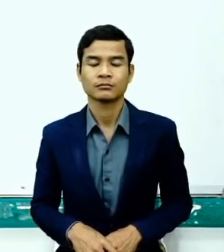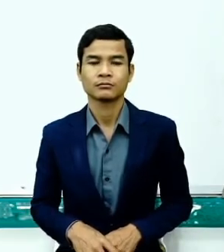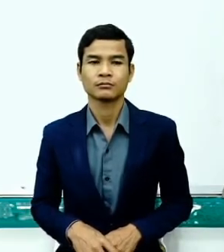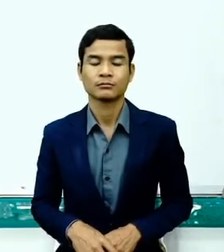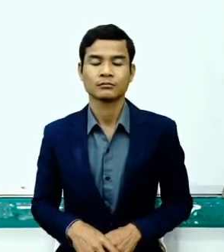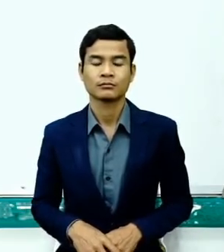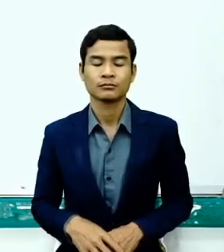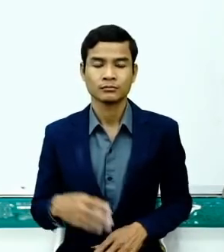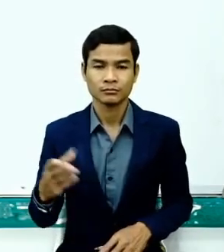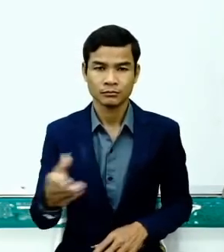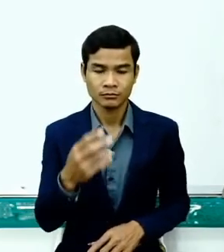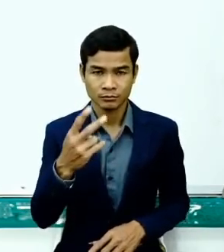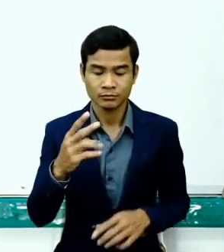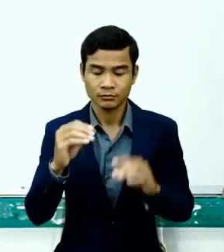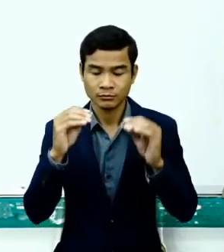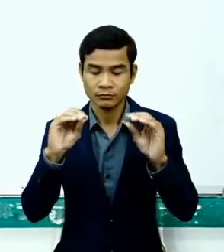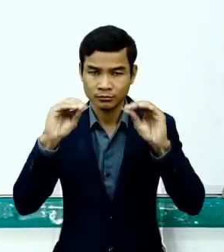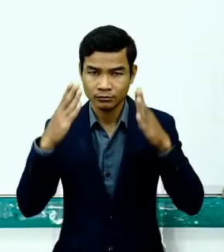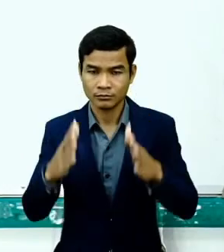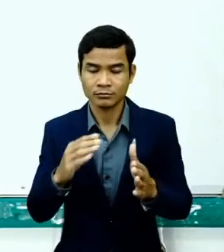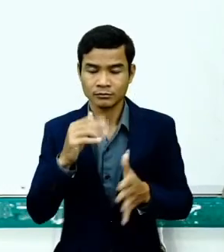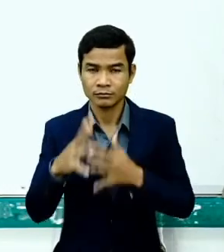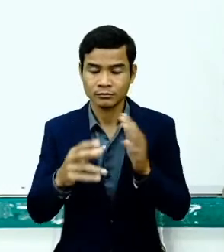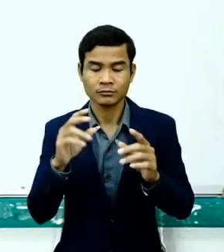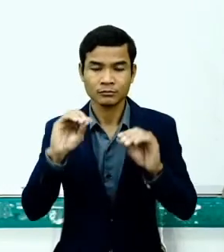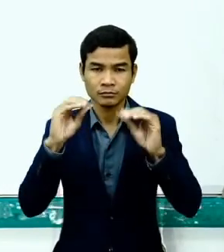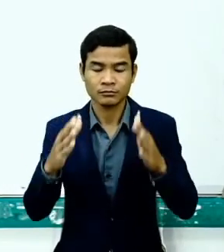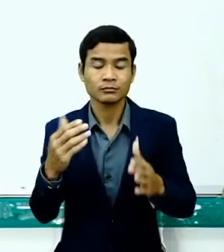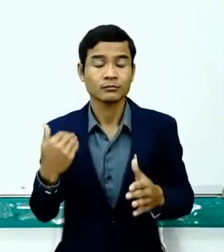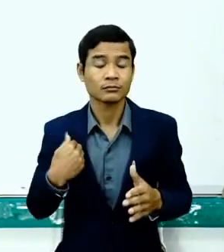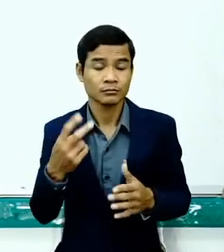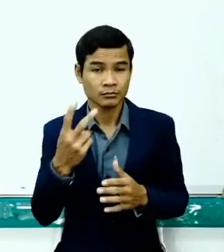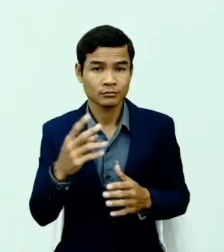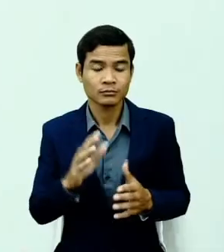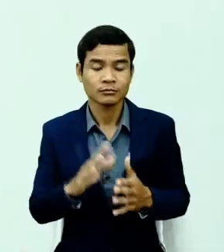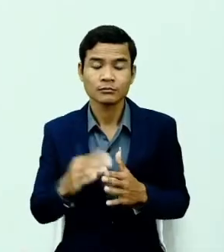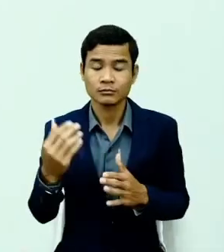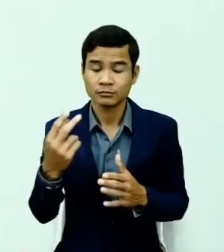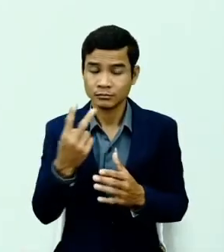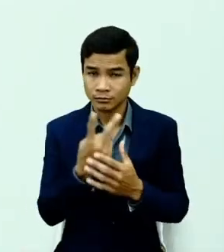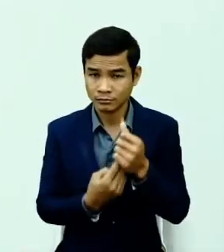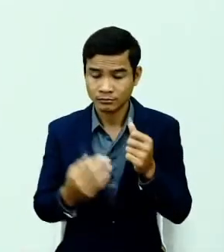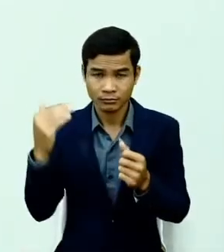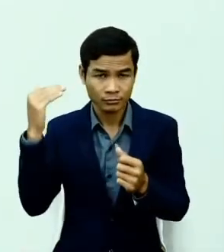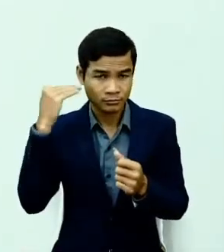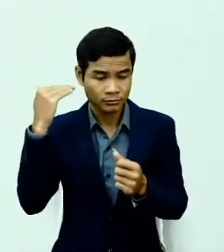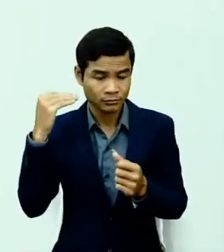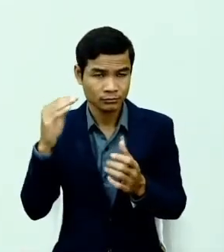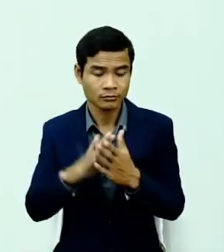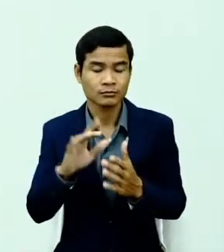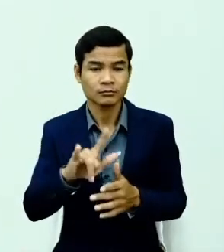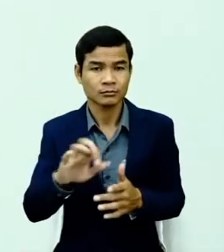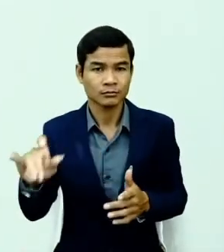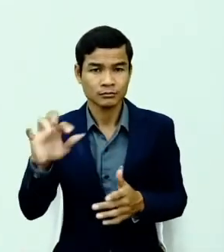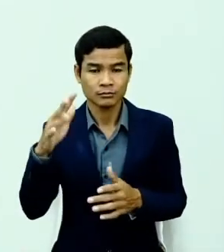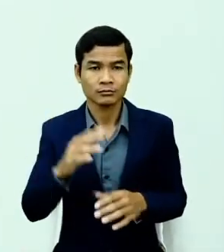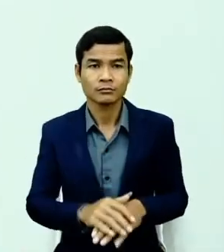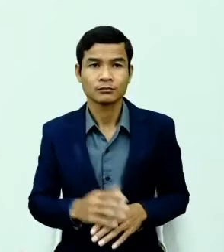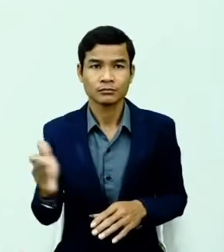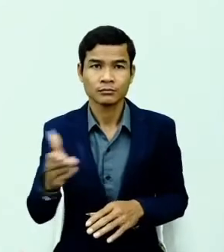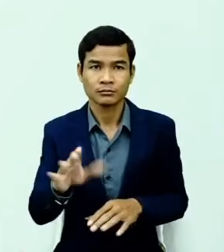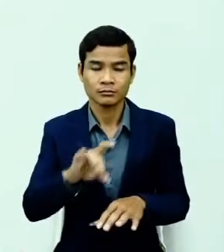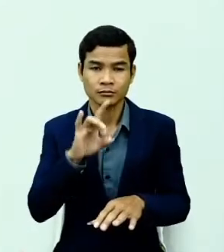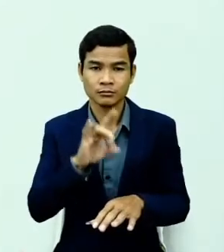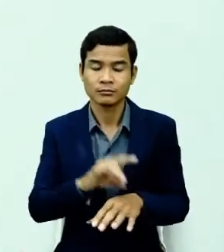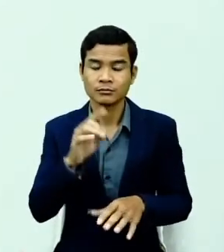អញ្ចឹងកូនកូនមើលមកអ្នកគ្រូអានឲ្យកូនស្ដាប់សិនណាអញ្ចឹងគឺមានគូសោណាគឺយើងអានដោយមិនបាច់ផ្សំប្រកបចាការ